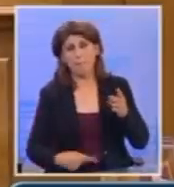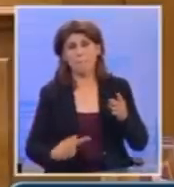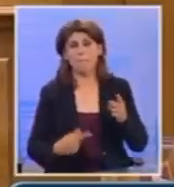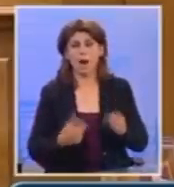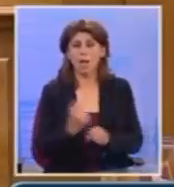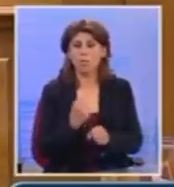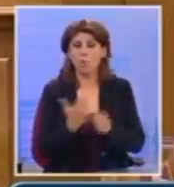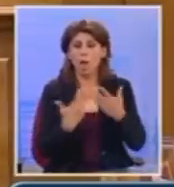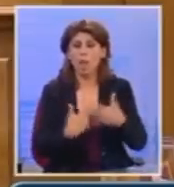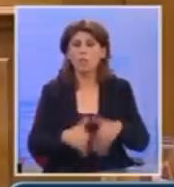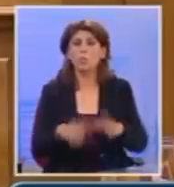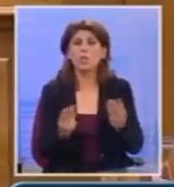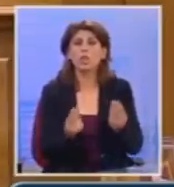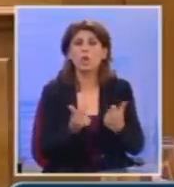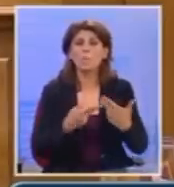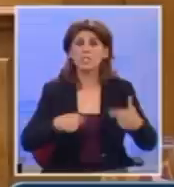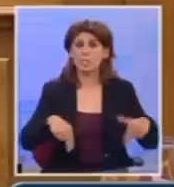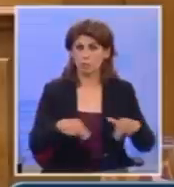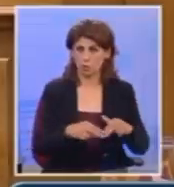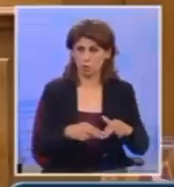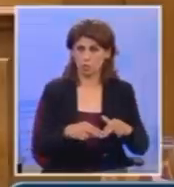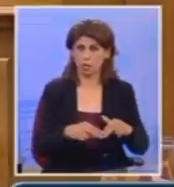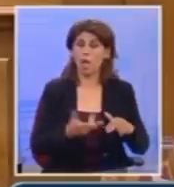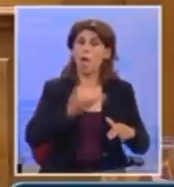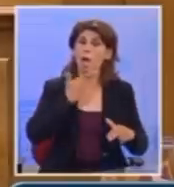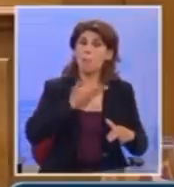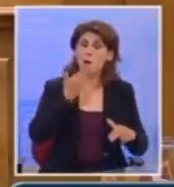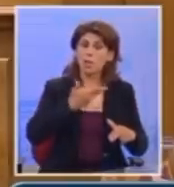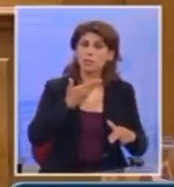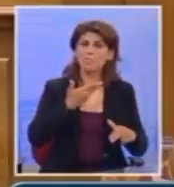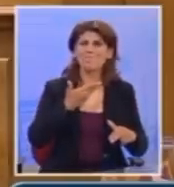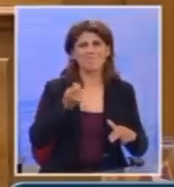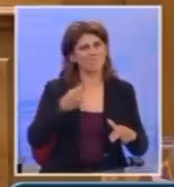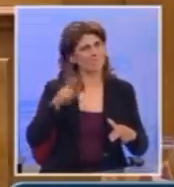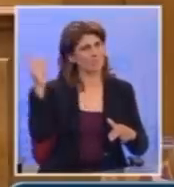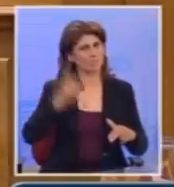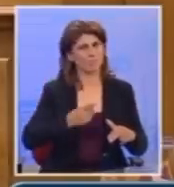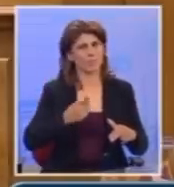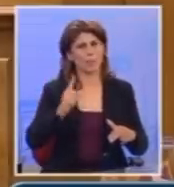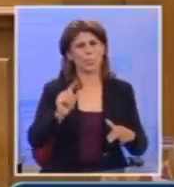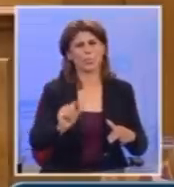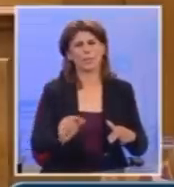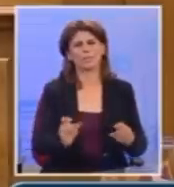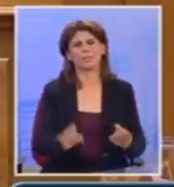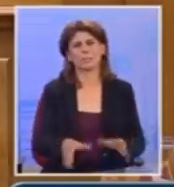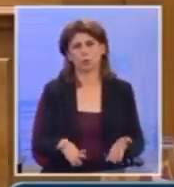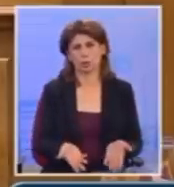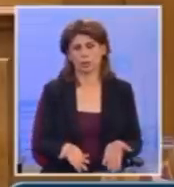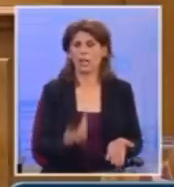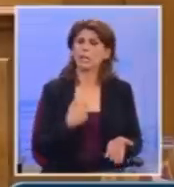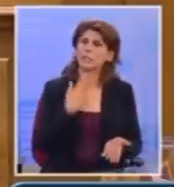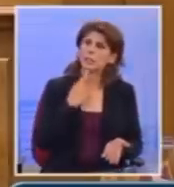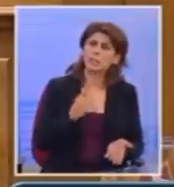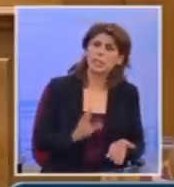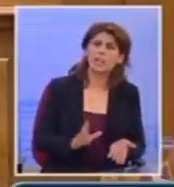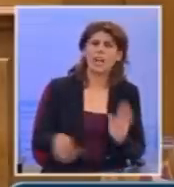συμβουλίων, ο απολογισμός ως επιτοπλίστων είναι πενιχρός και θα έλεγα ότι